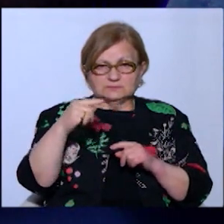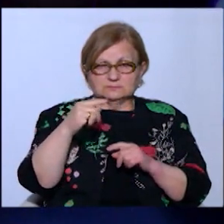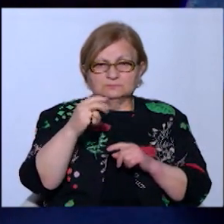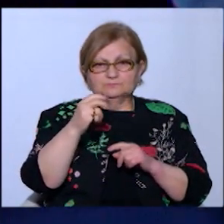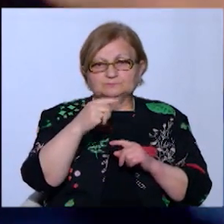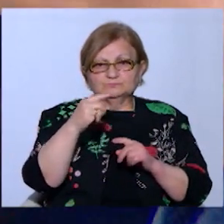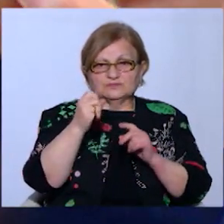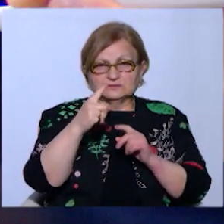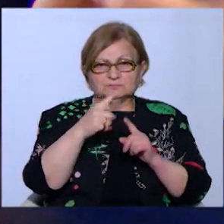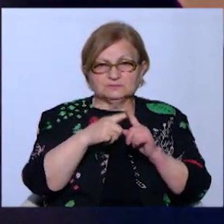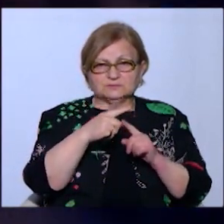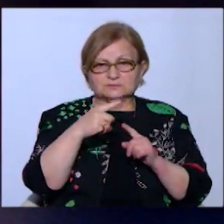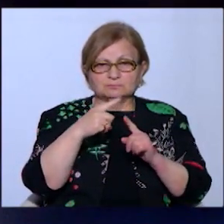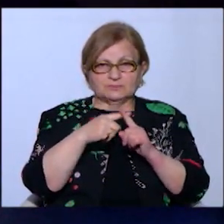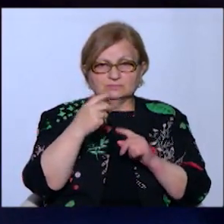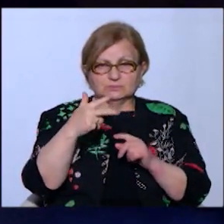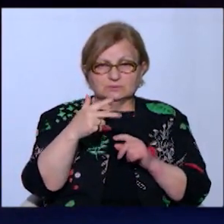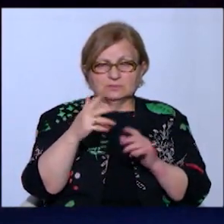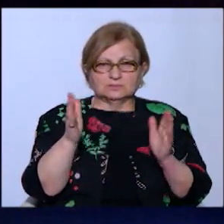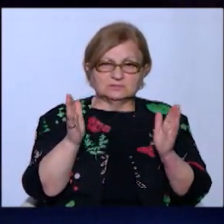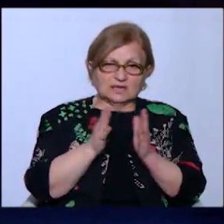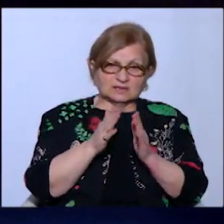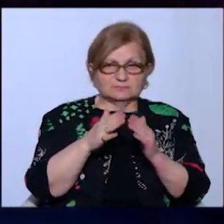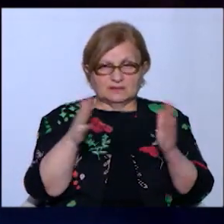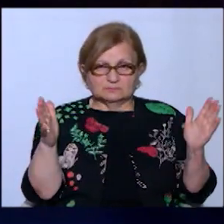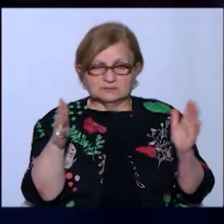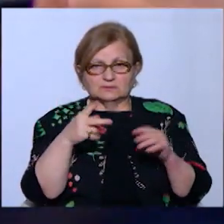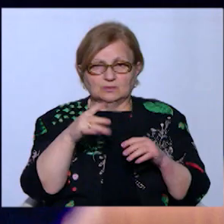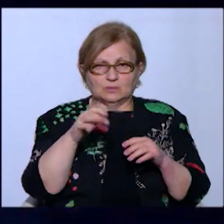+ 30-დან ნაკლები ანტოლი